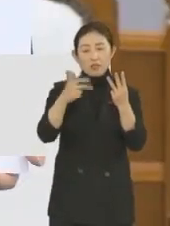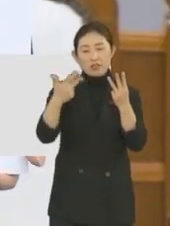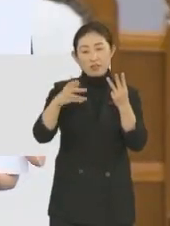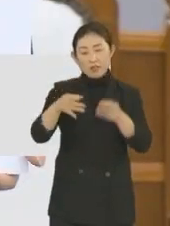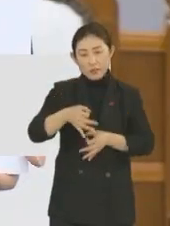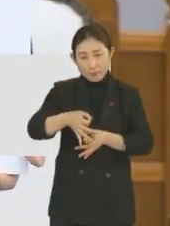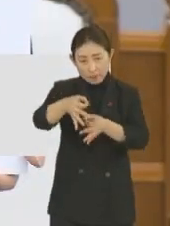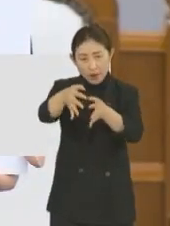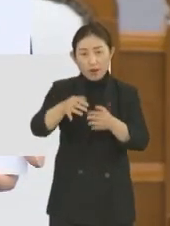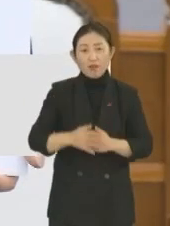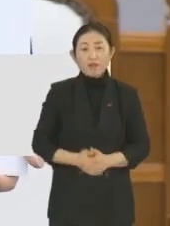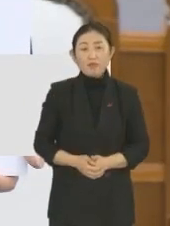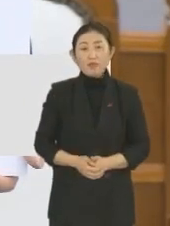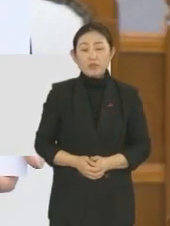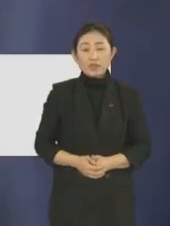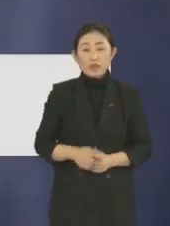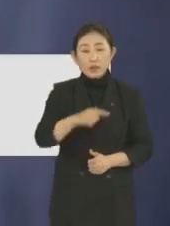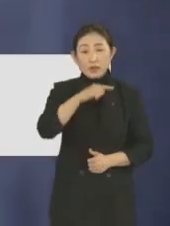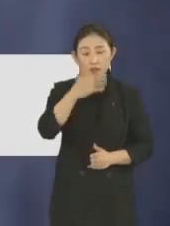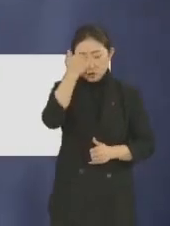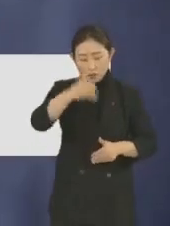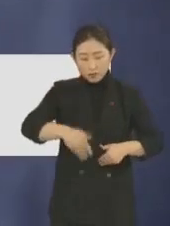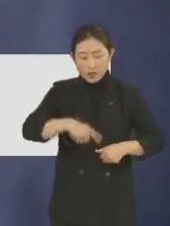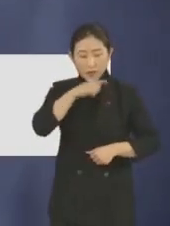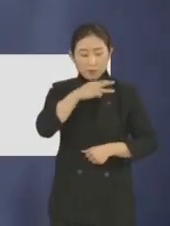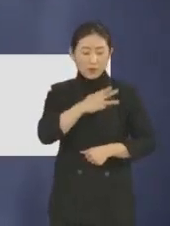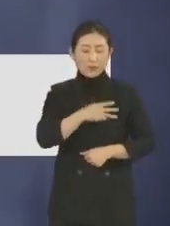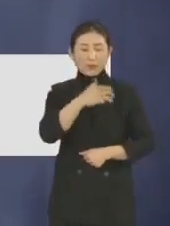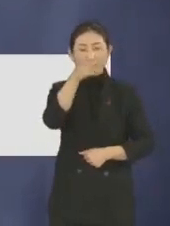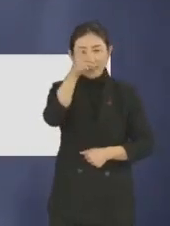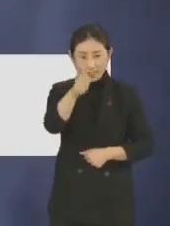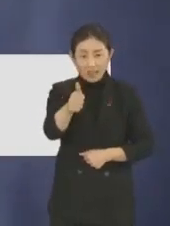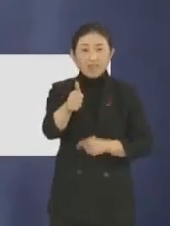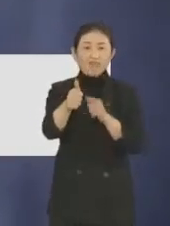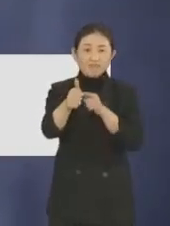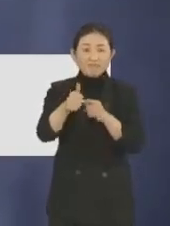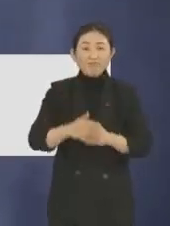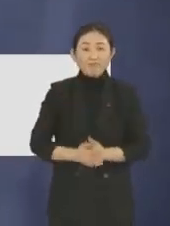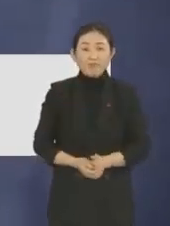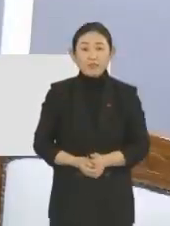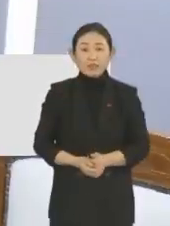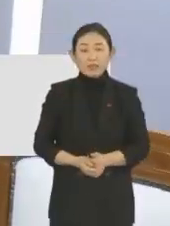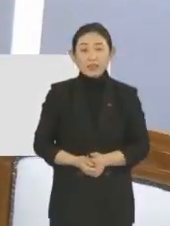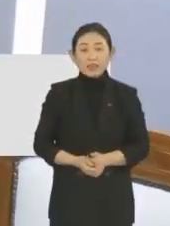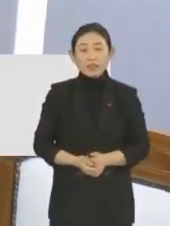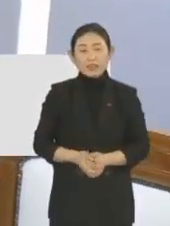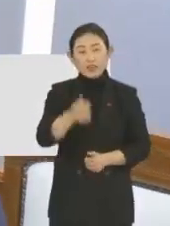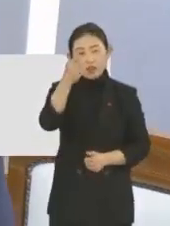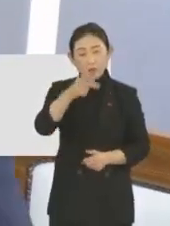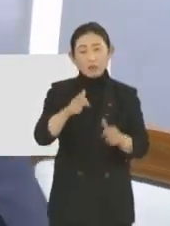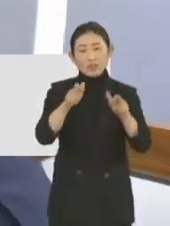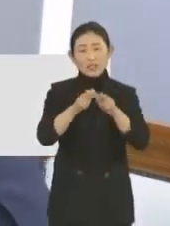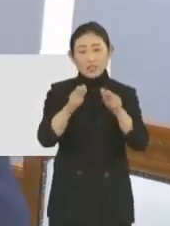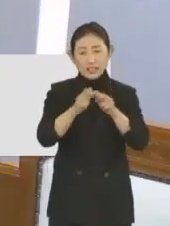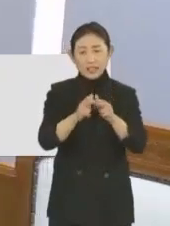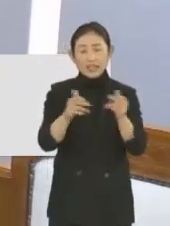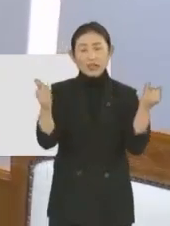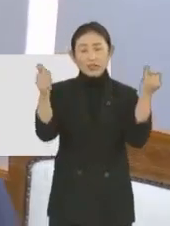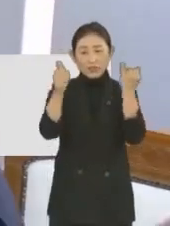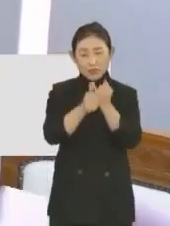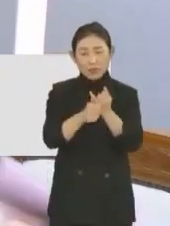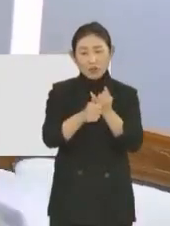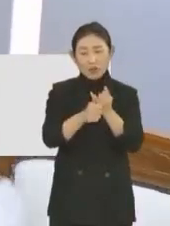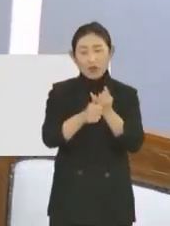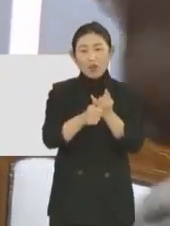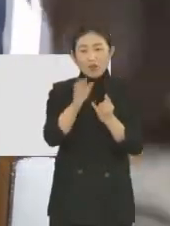전달했습니다 충남사회복지 공동보금의 회장을 맡고 있는 성대표는 그동안 수차례 장애인 합동 결혼식을